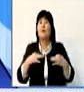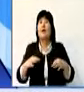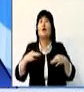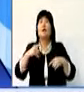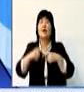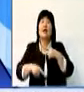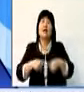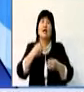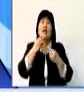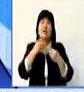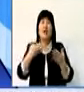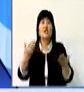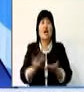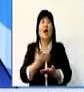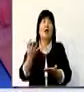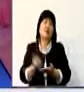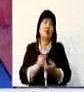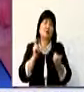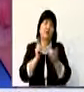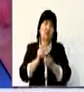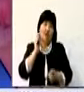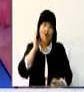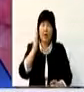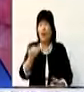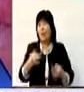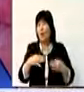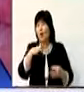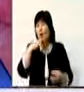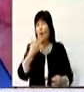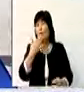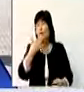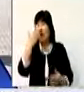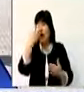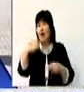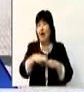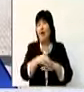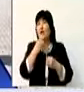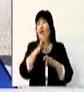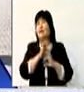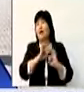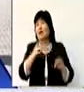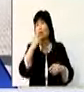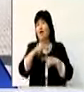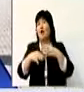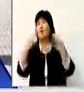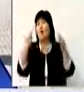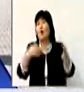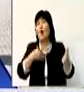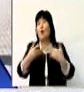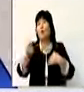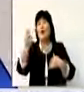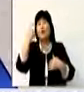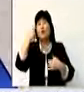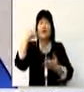мерекеге жақсылықпен, жаңа табыспен жете берейік. Бұл мереке көпұлтты халқымыздың тамаша дәстүріне, бейбітшілік пен өзара түсіністің